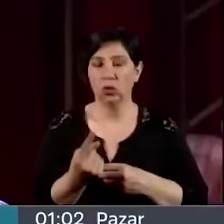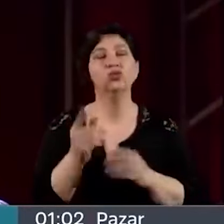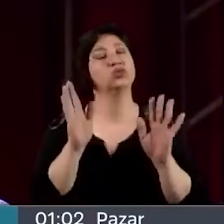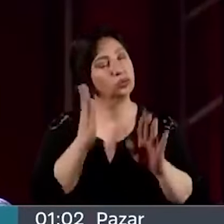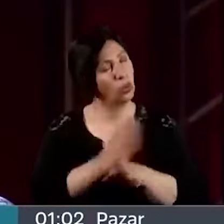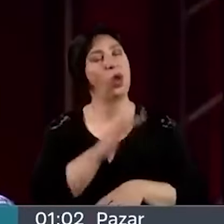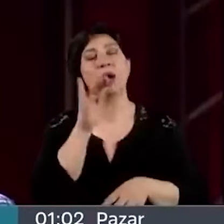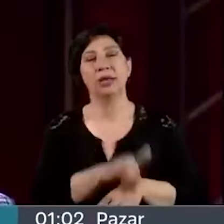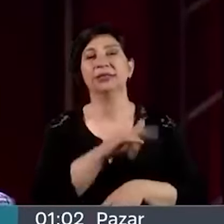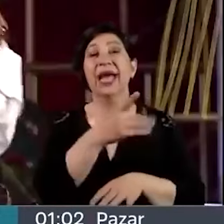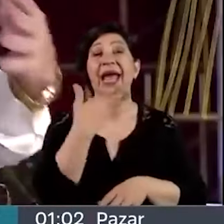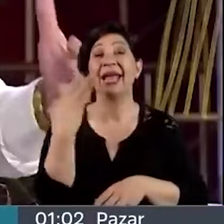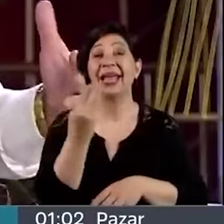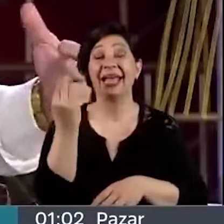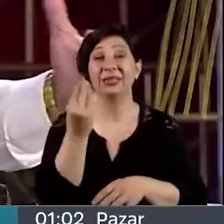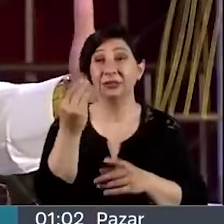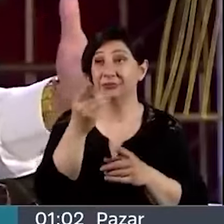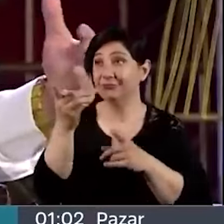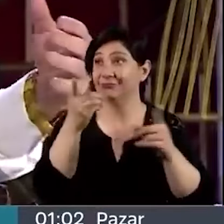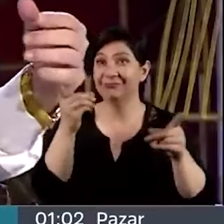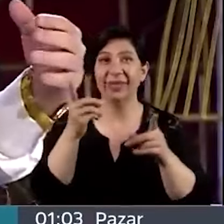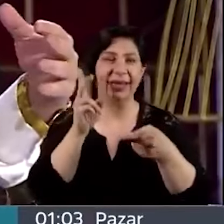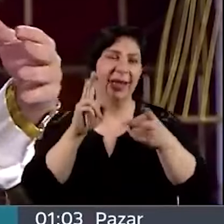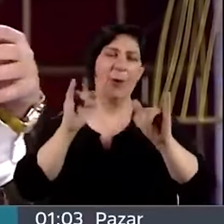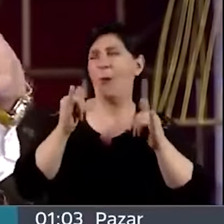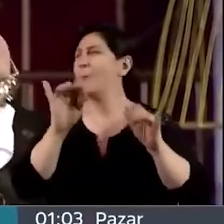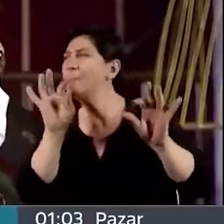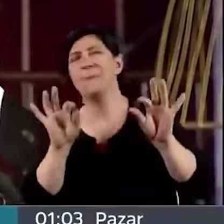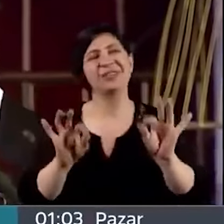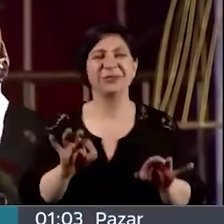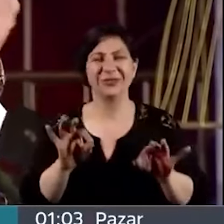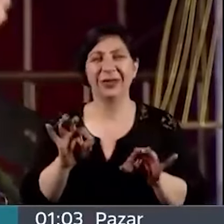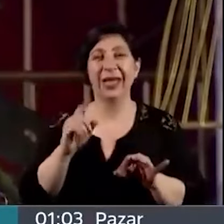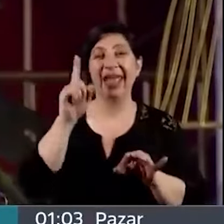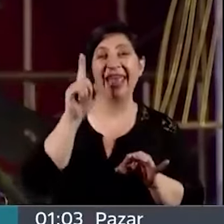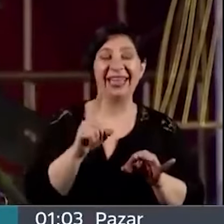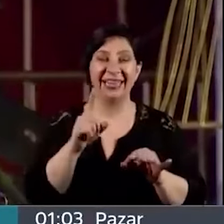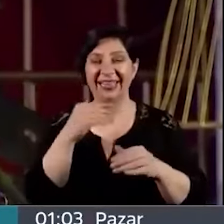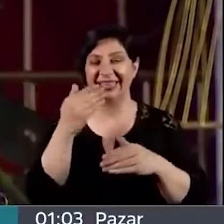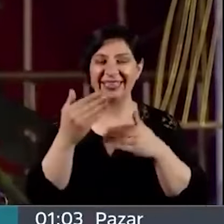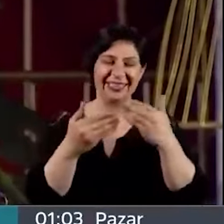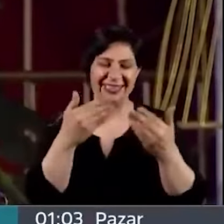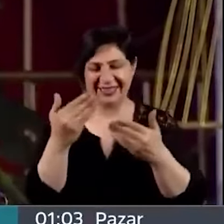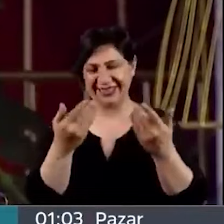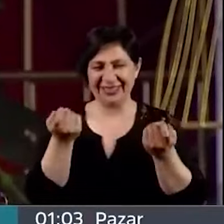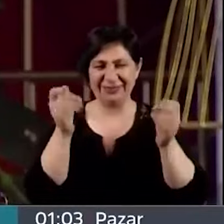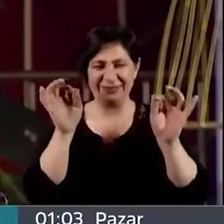bunu genç çocuklar var. Başlıyorlar mesela. İlk bir birinci işte...